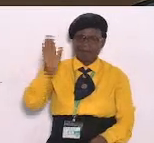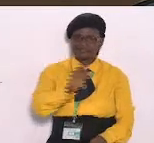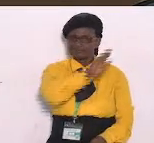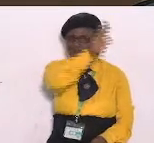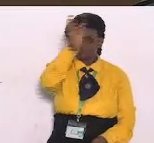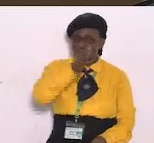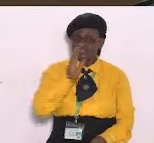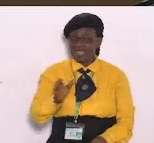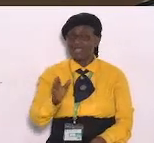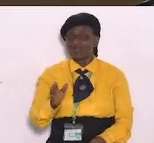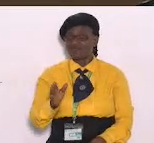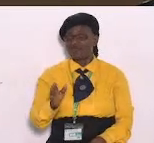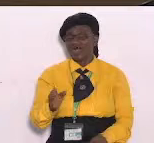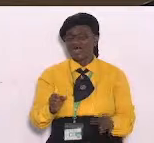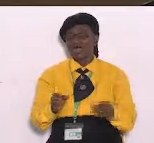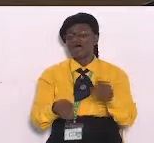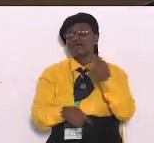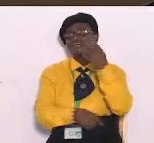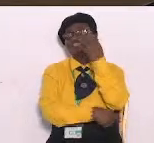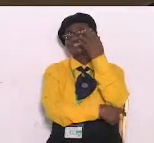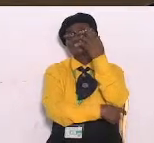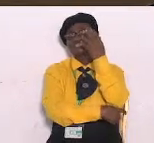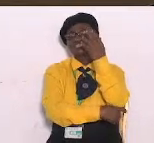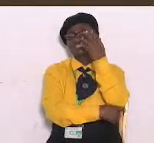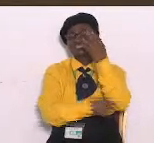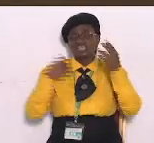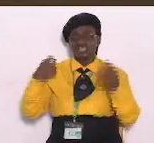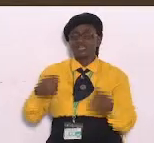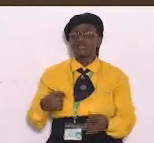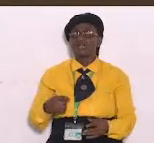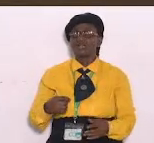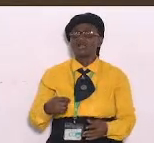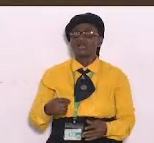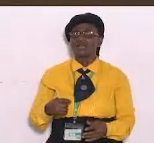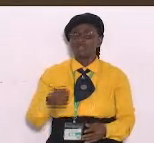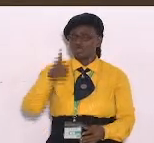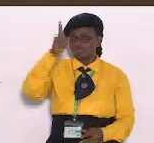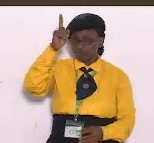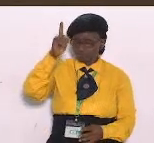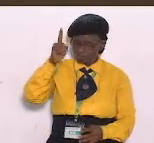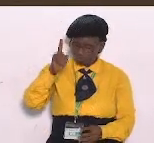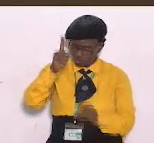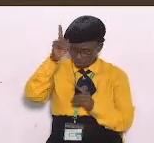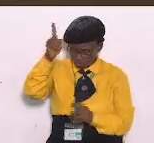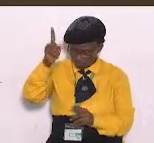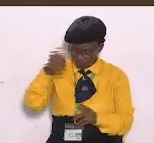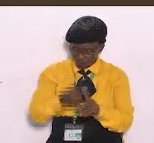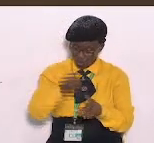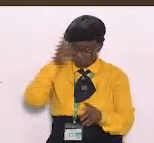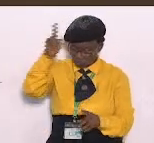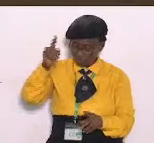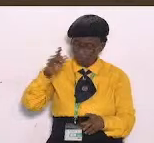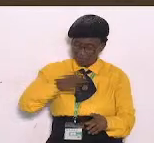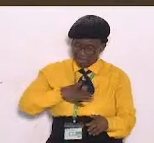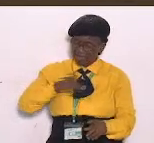père je ne te volerai plus de mes diîmes de tes diîmes seigneur